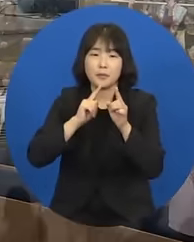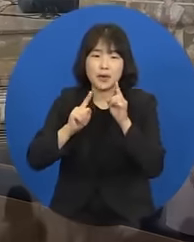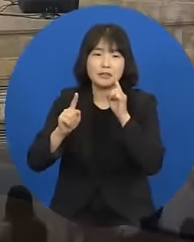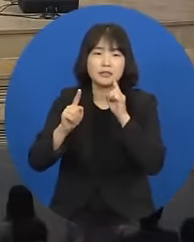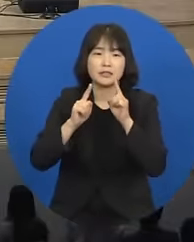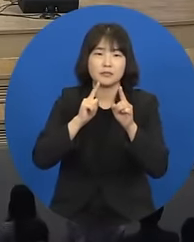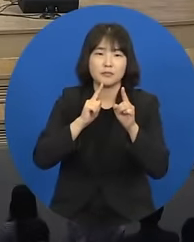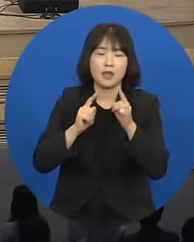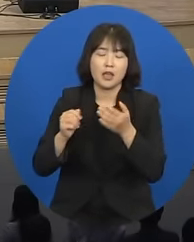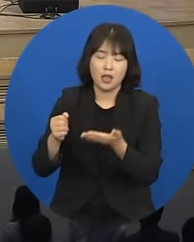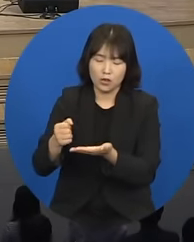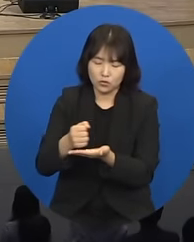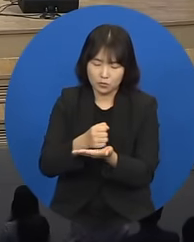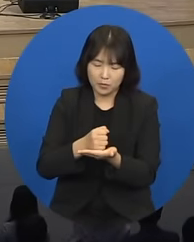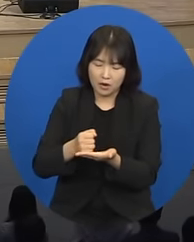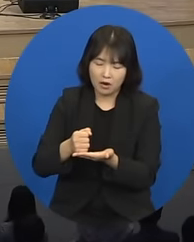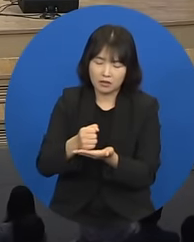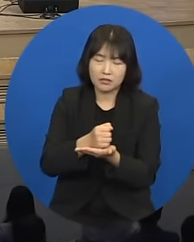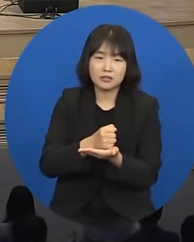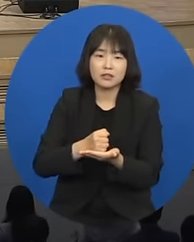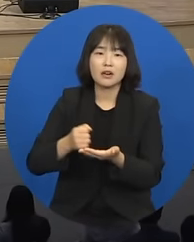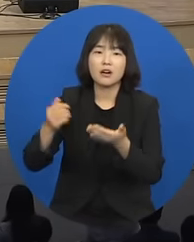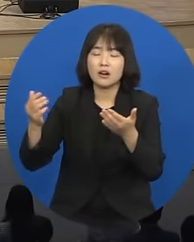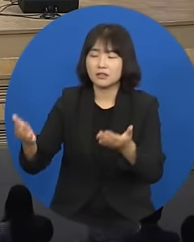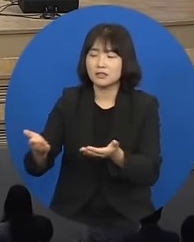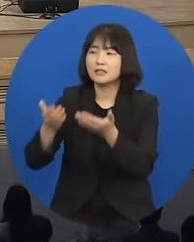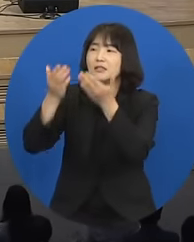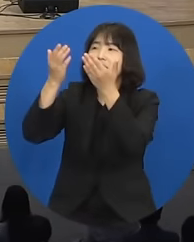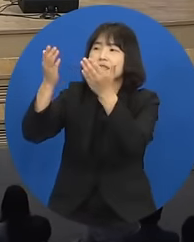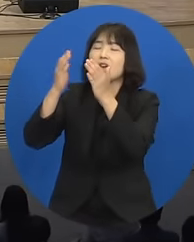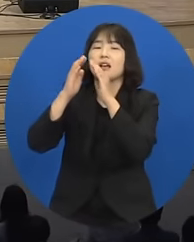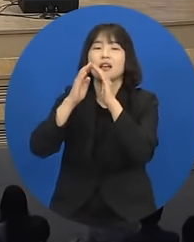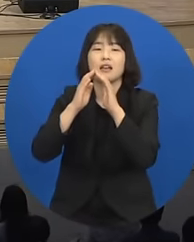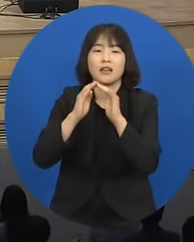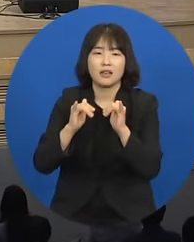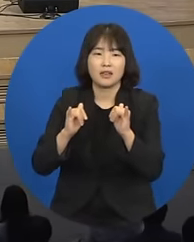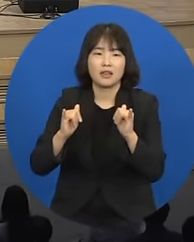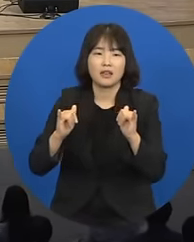하나님 말씀에 운명을 거는 자